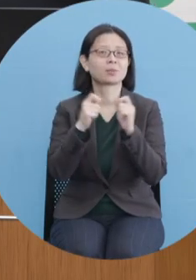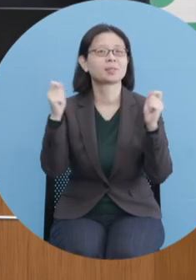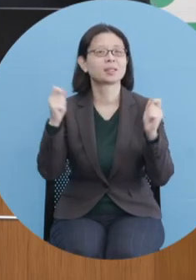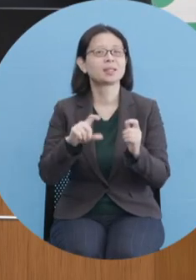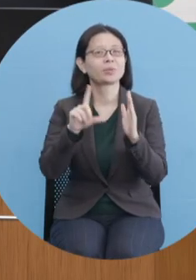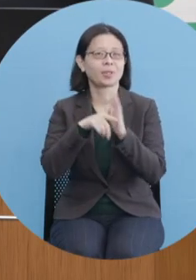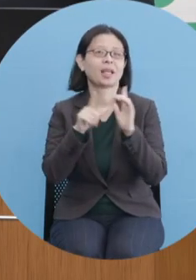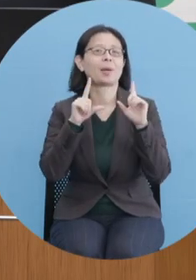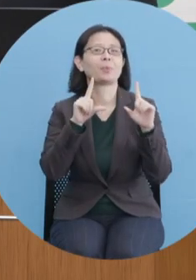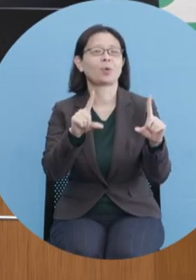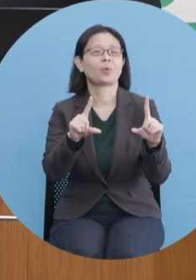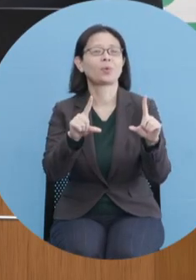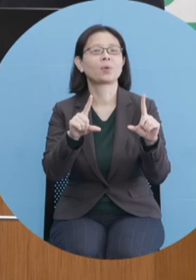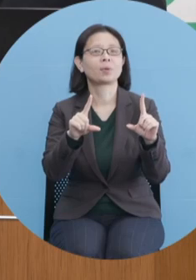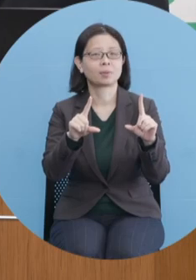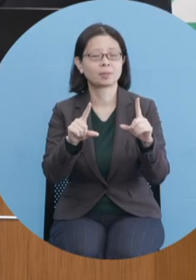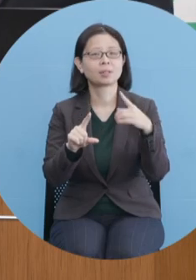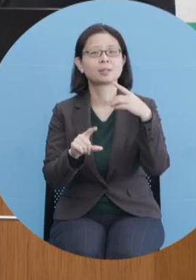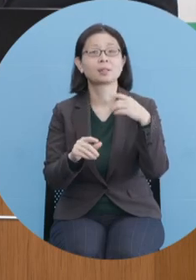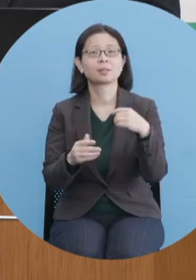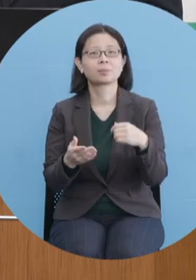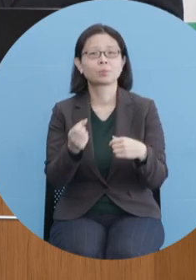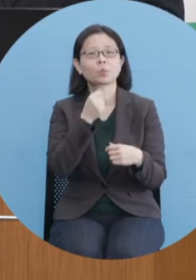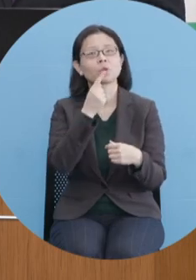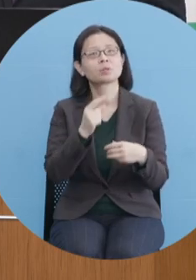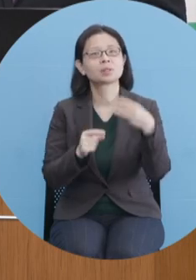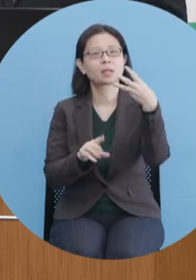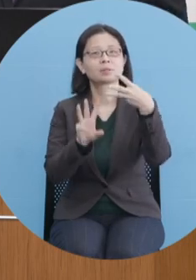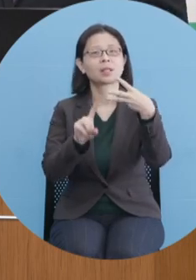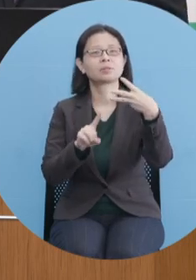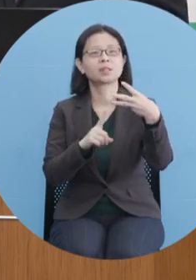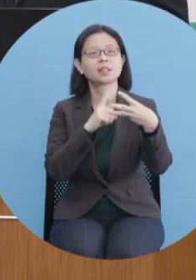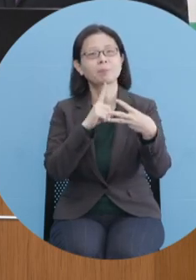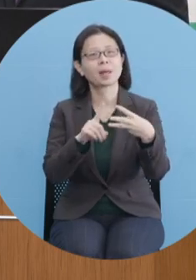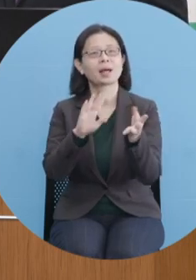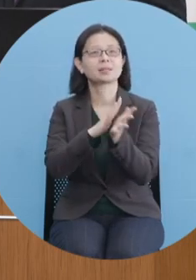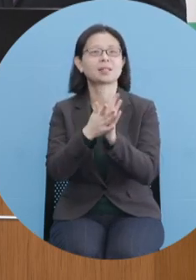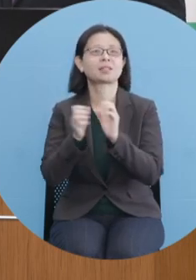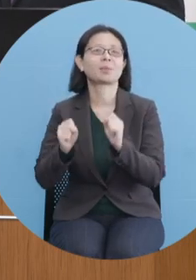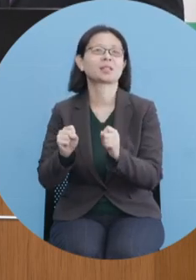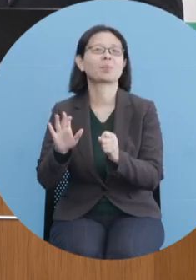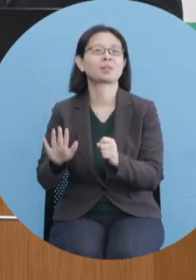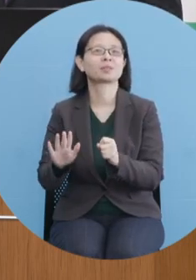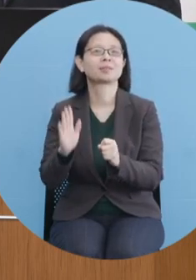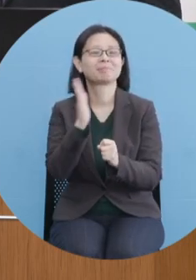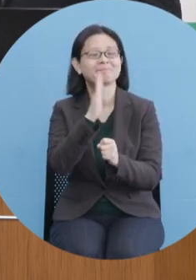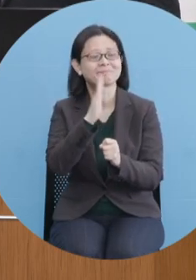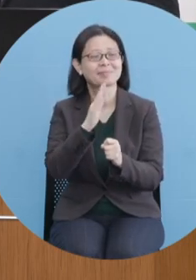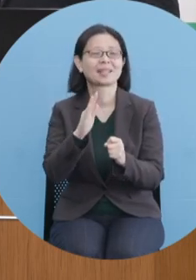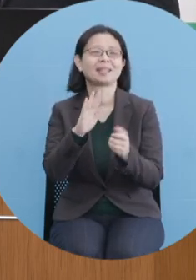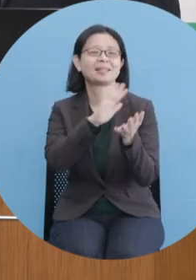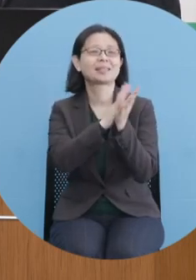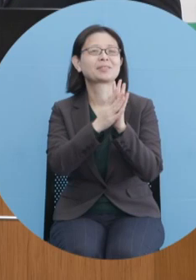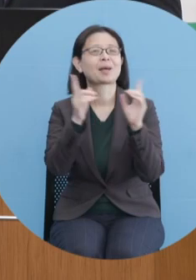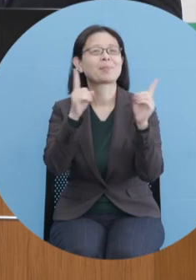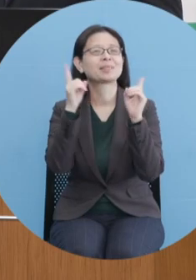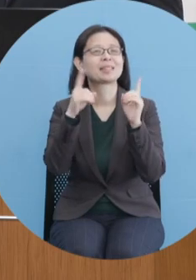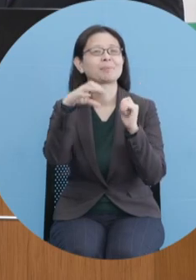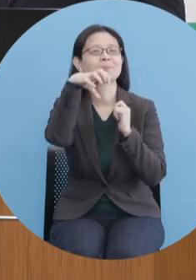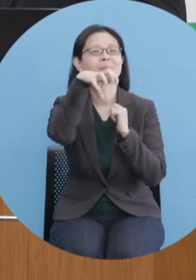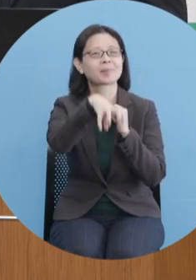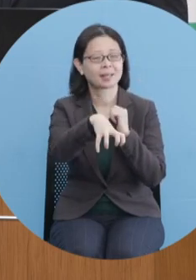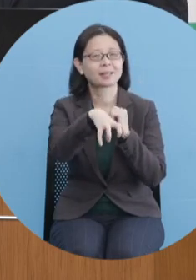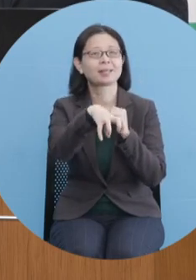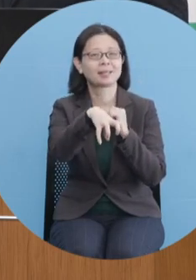また3月31日えちょうど桜マソンの日でもありますけれどもえ丸岡城の桜祭りにおいて